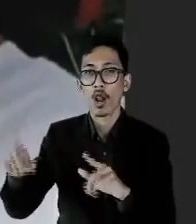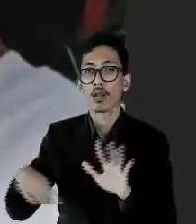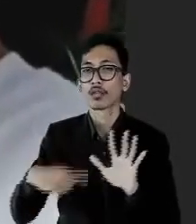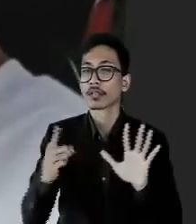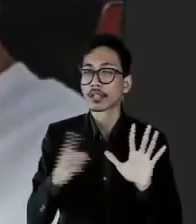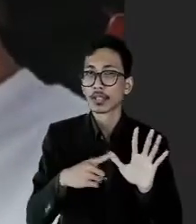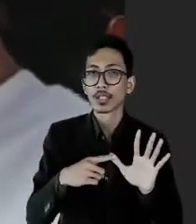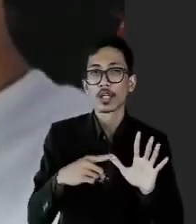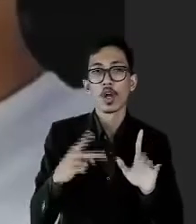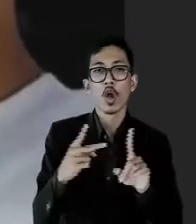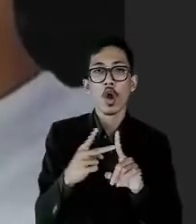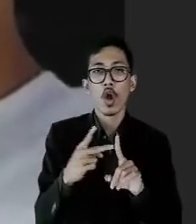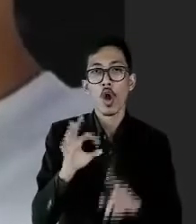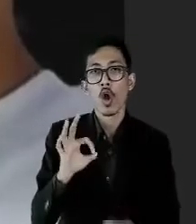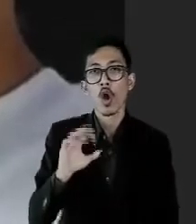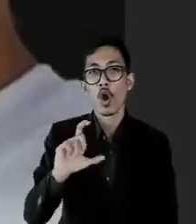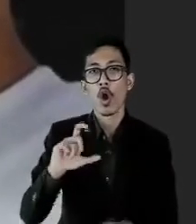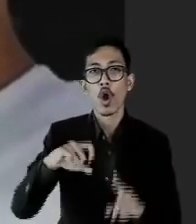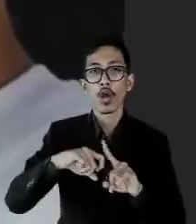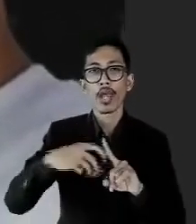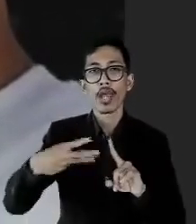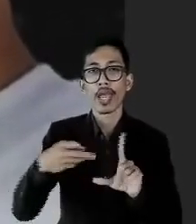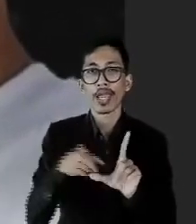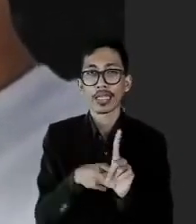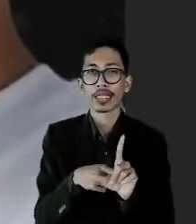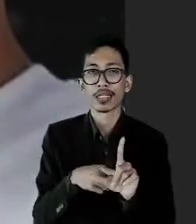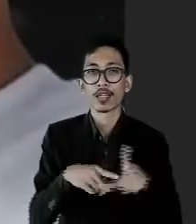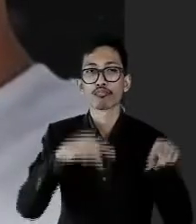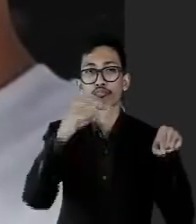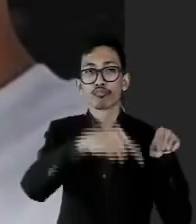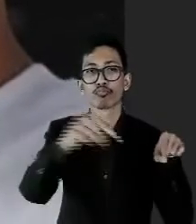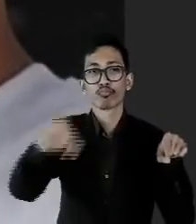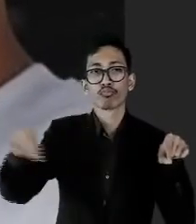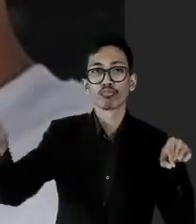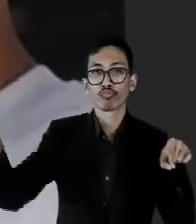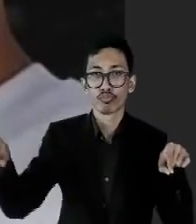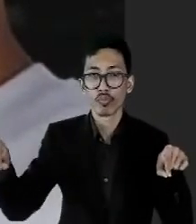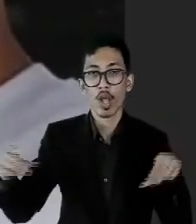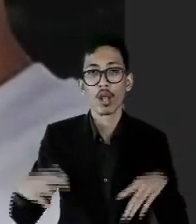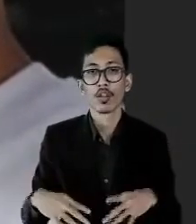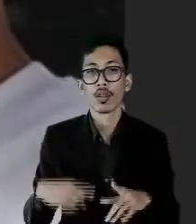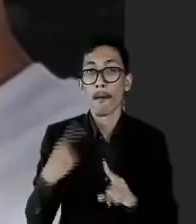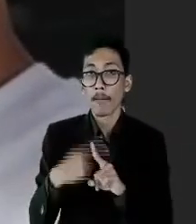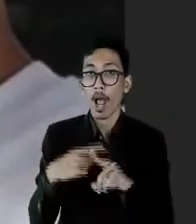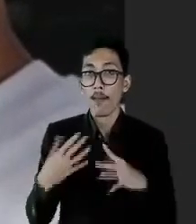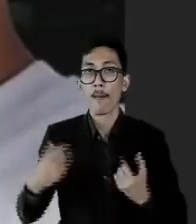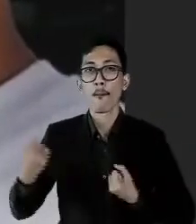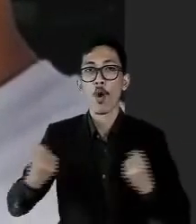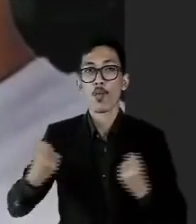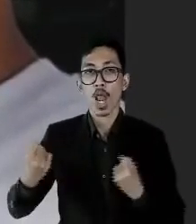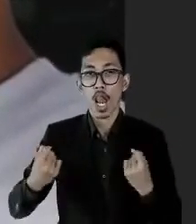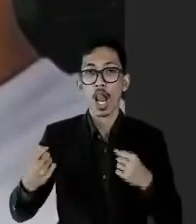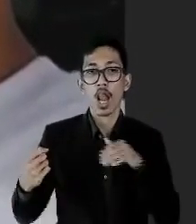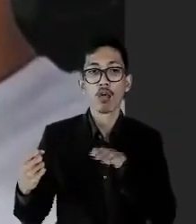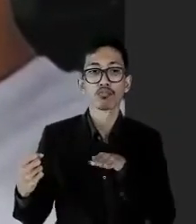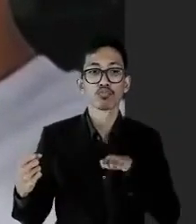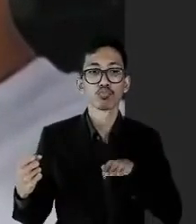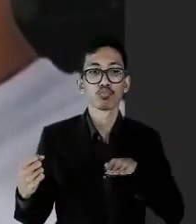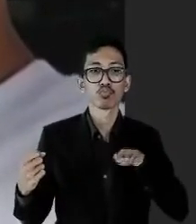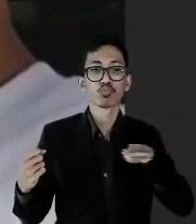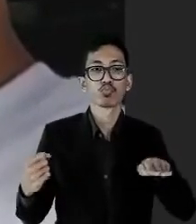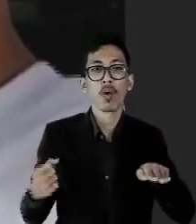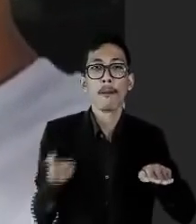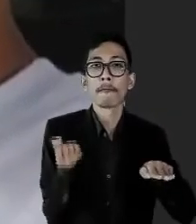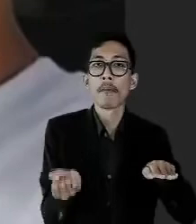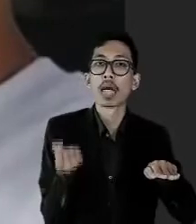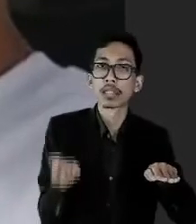Doyobaru. Terus mobil maskernya kita lebih fokus ke warga Pak, jadi kita kebanyakan di pasar, terus